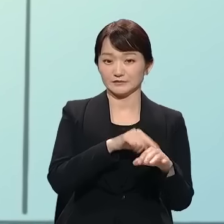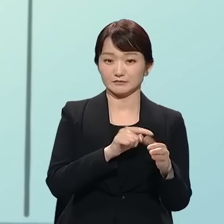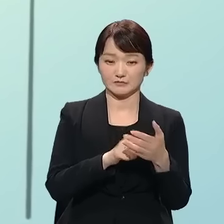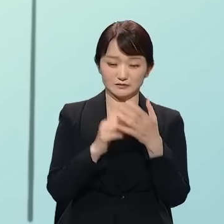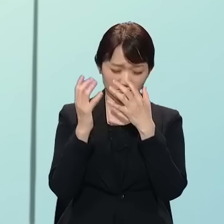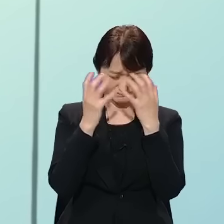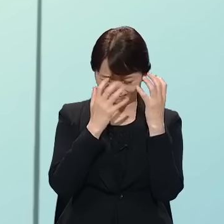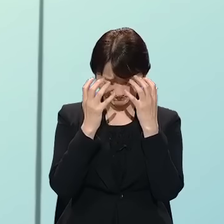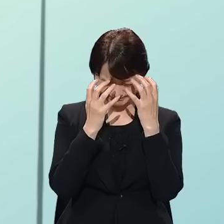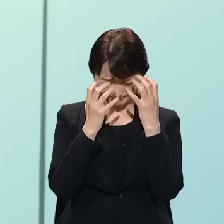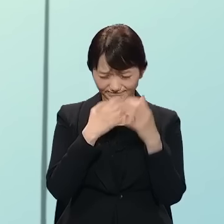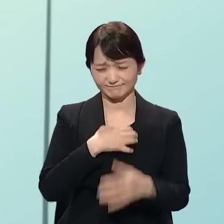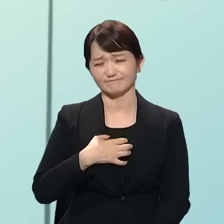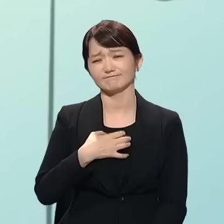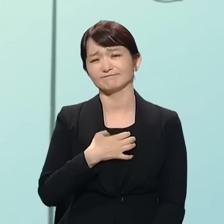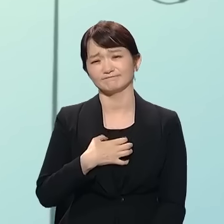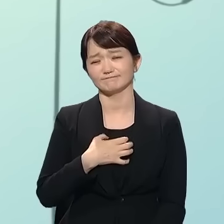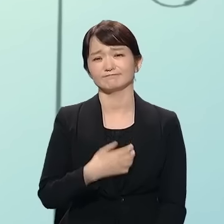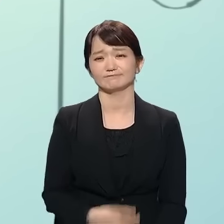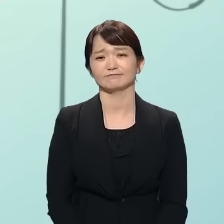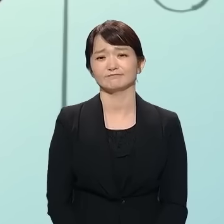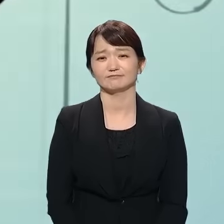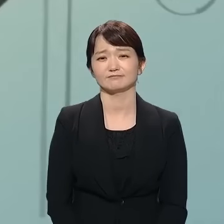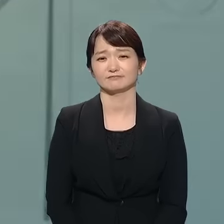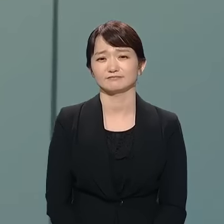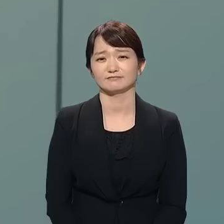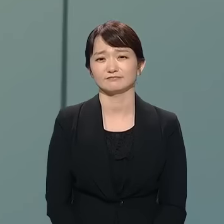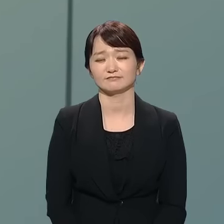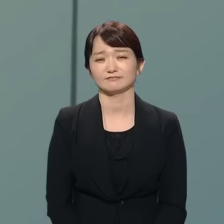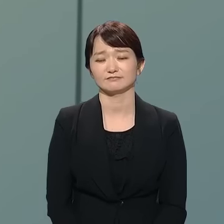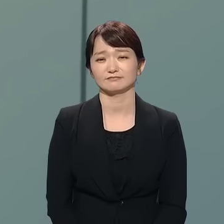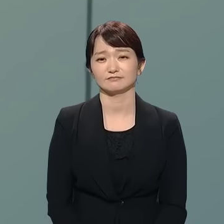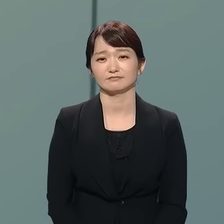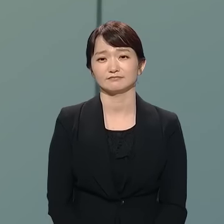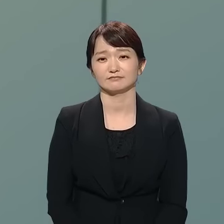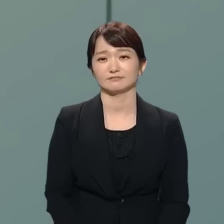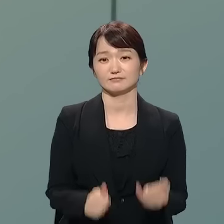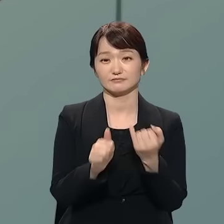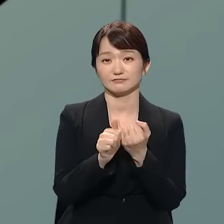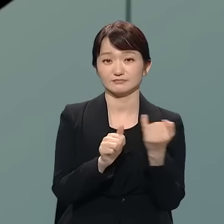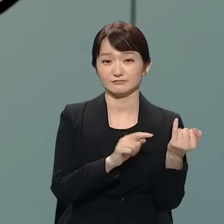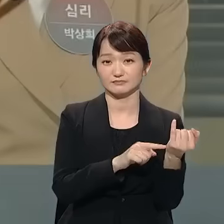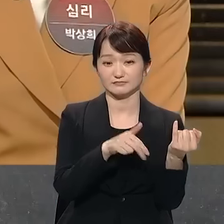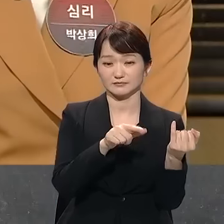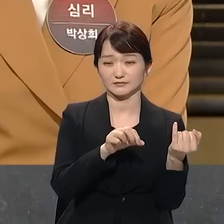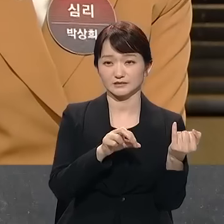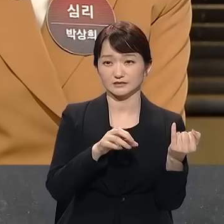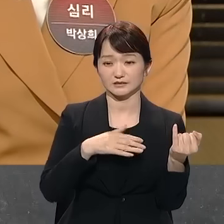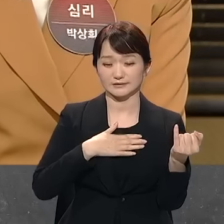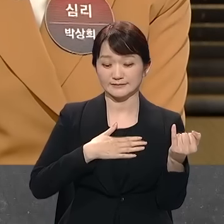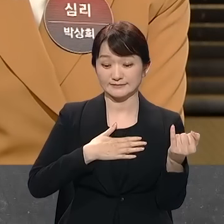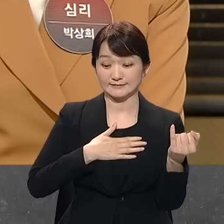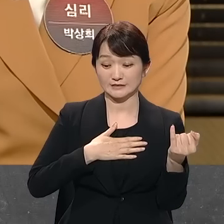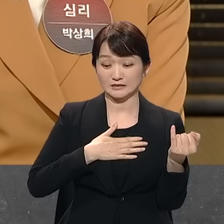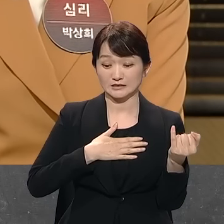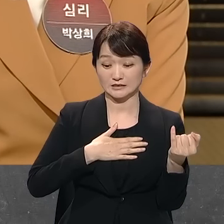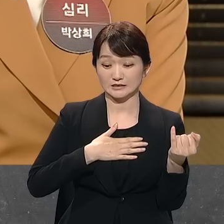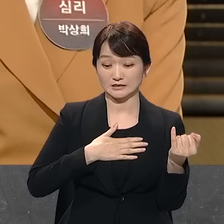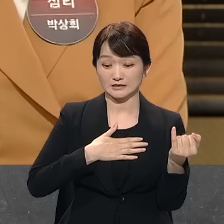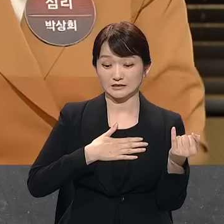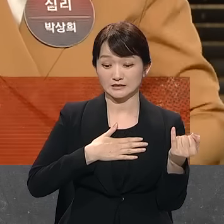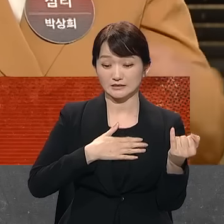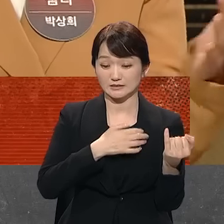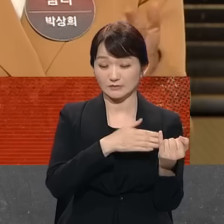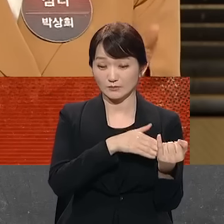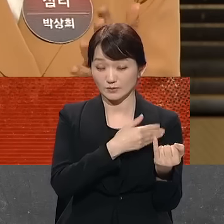혼란스러워지고 괴로워지는 거죠 그러니까이 아내의 정신은 정서적인 외도도 외도다라고 생각을 해 왔어요